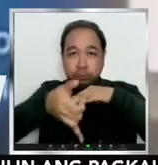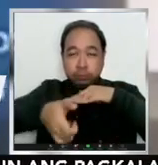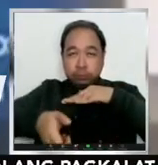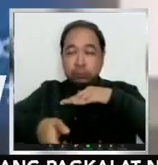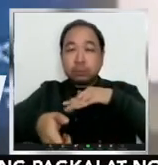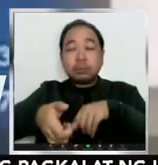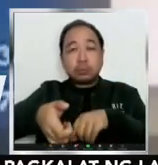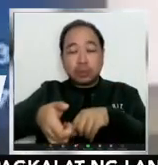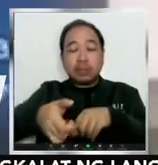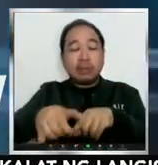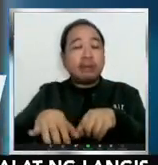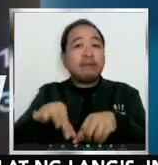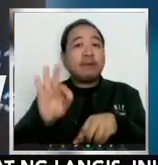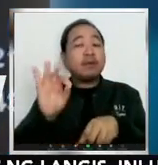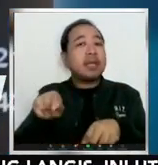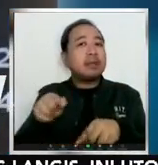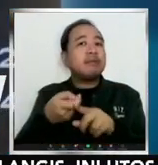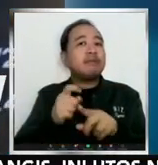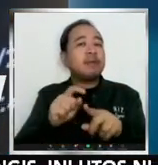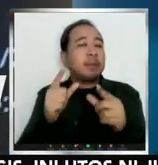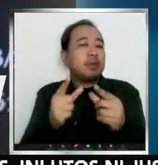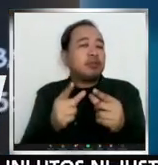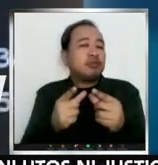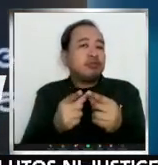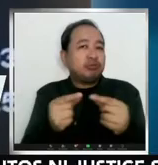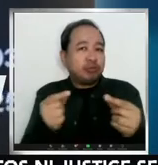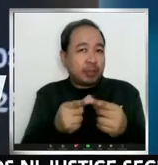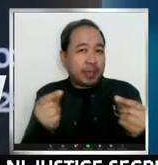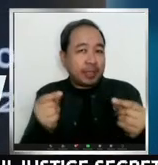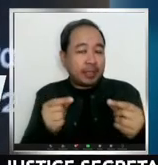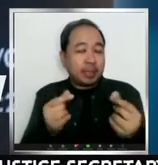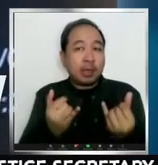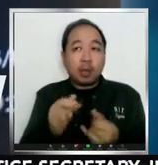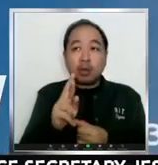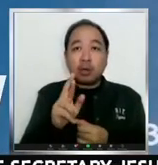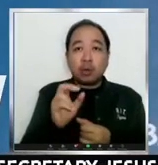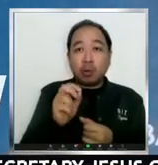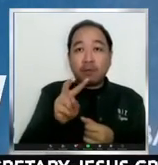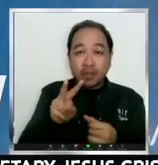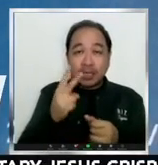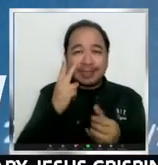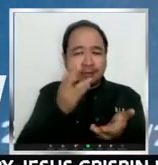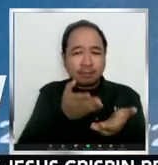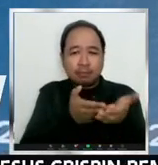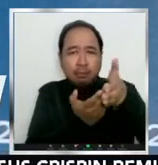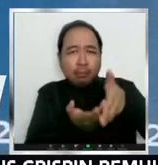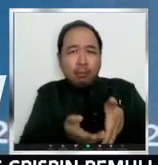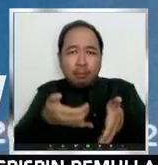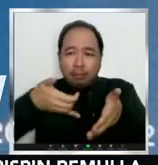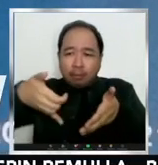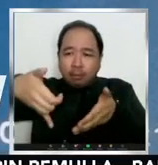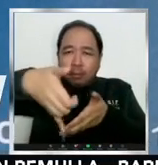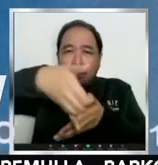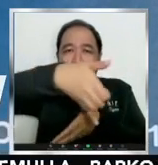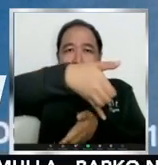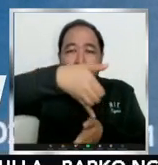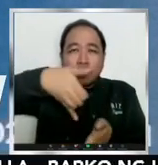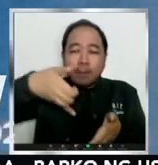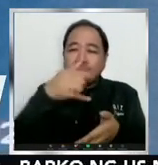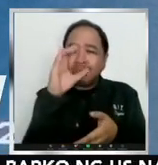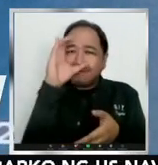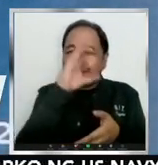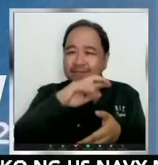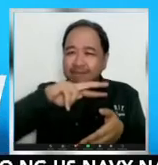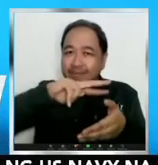Nichimaru mula pa sa Japan. Sinuri ng ROV ang barko at tiningnan kung ano-ano pa ang pinagmumula ng tagas ng langis